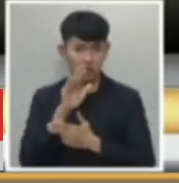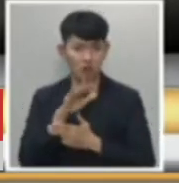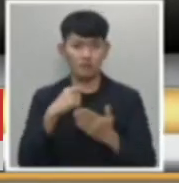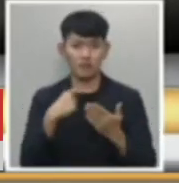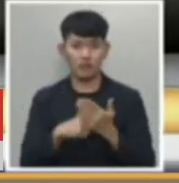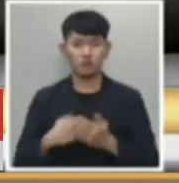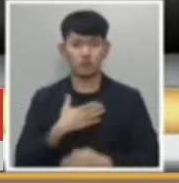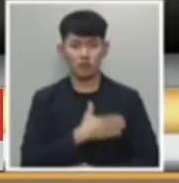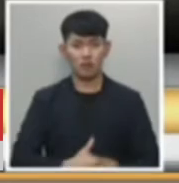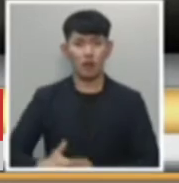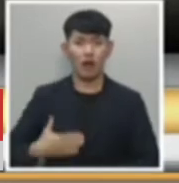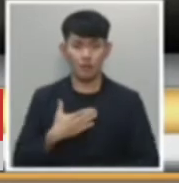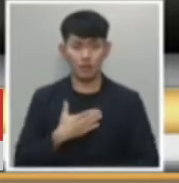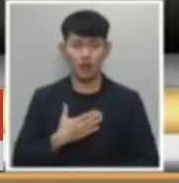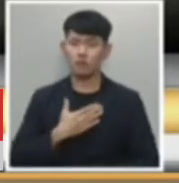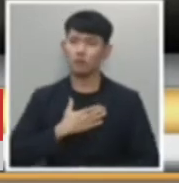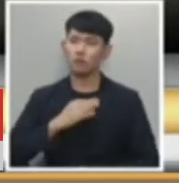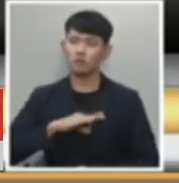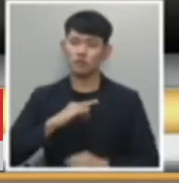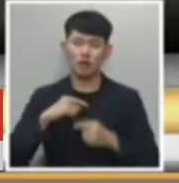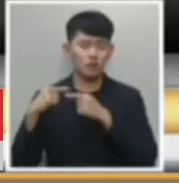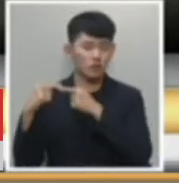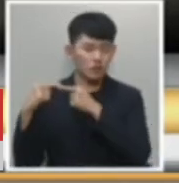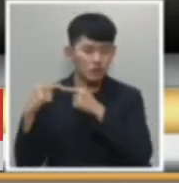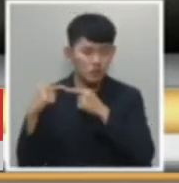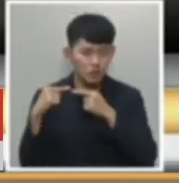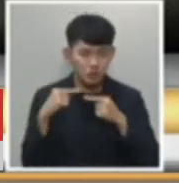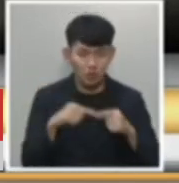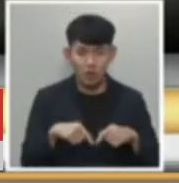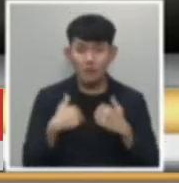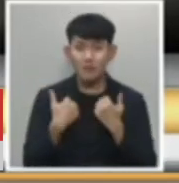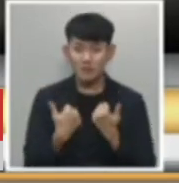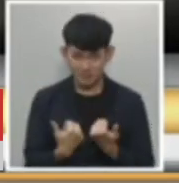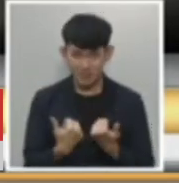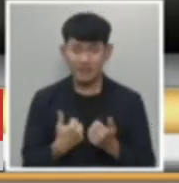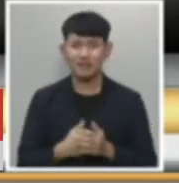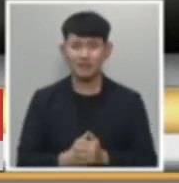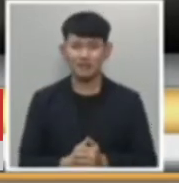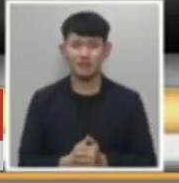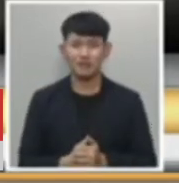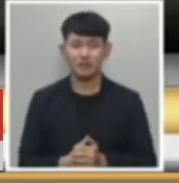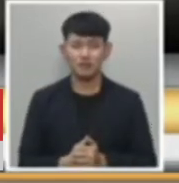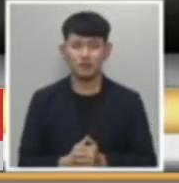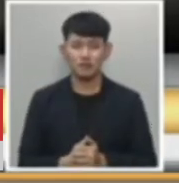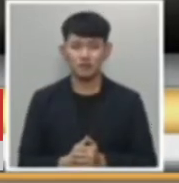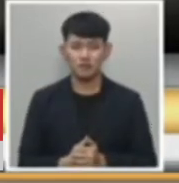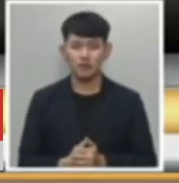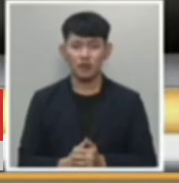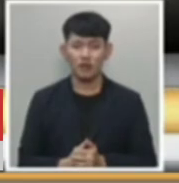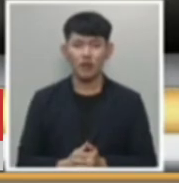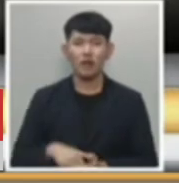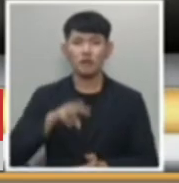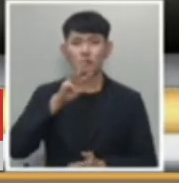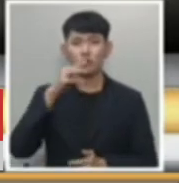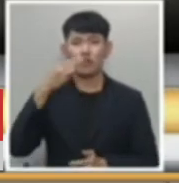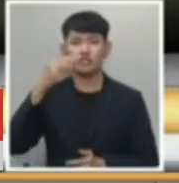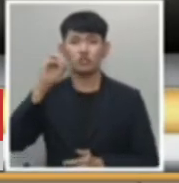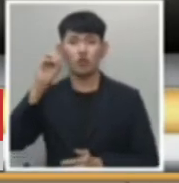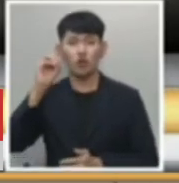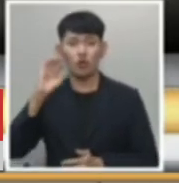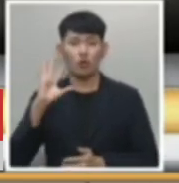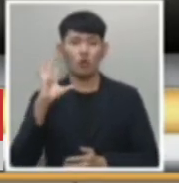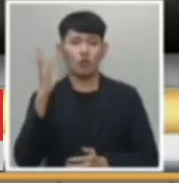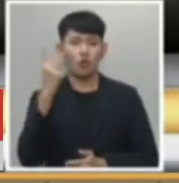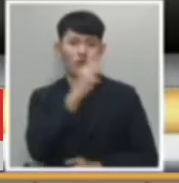ขภาพแห่งชาติเนี่ยนะครับก็ต่อเนื่องกันมาตลอดนะครับแล้วก็สามารถจะองค์การอนามัยโลกเนี่ยนะครับเขาชื่น